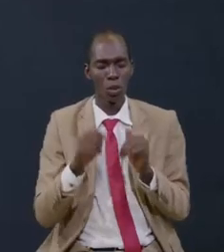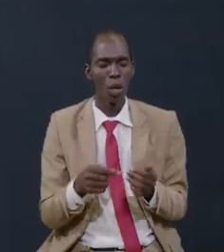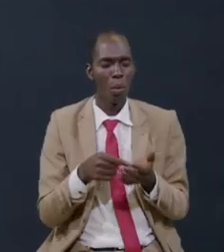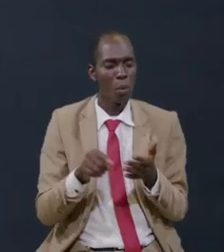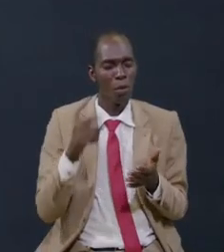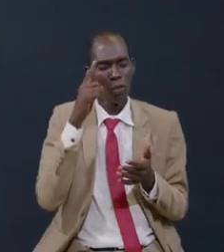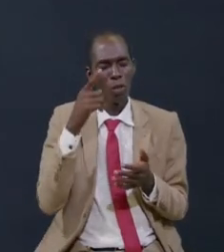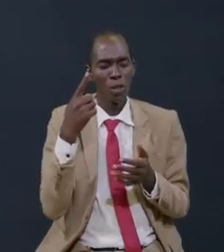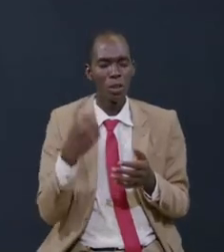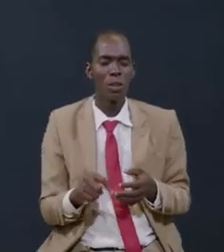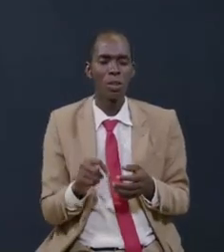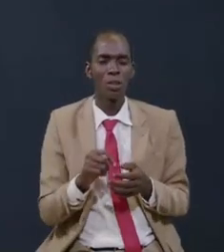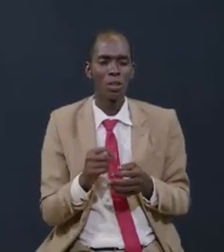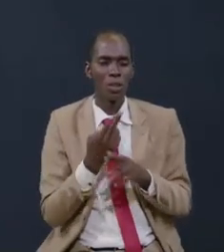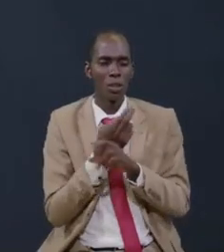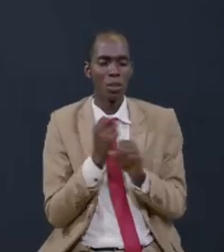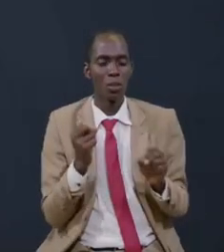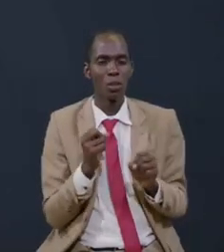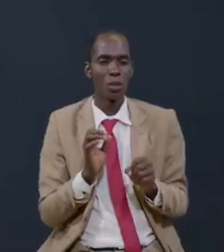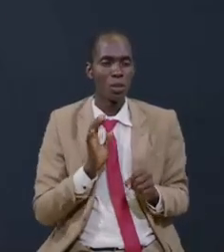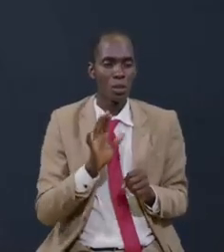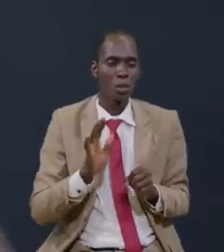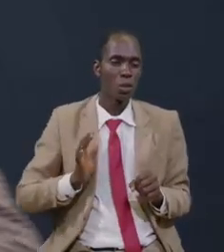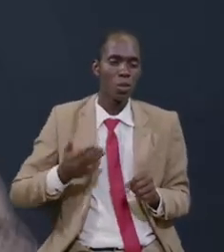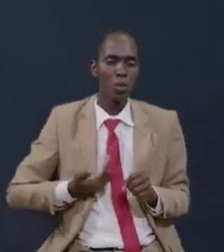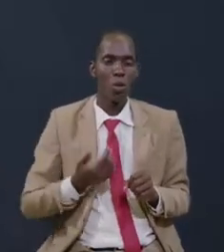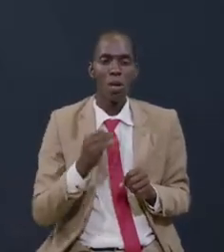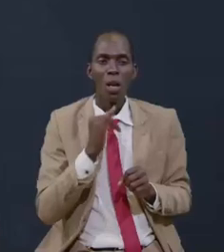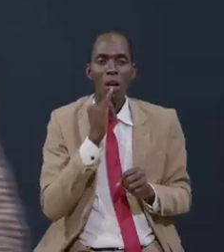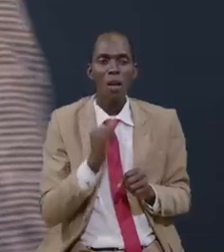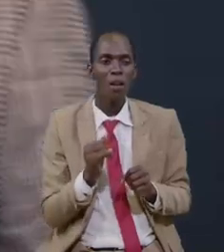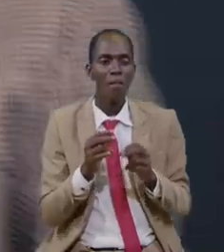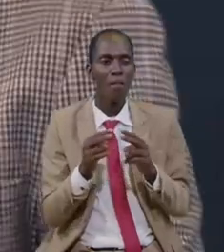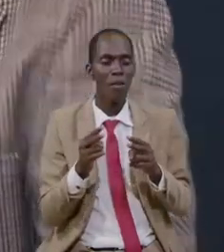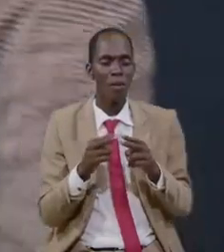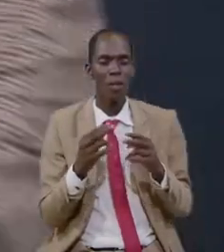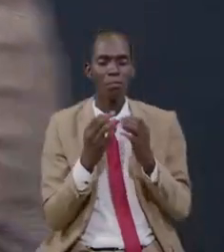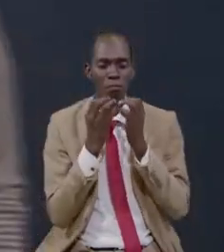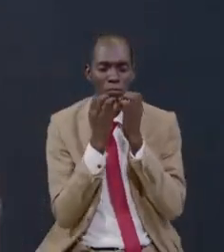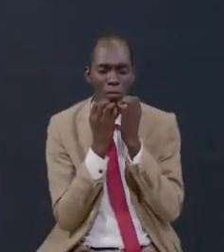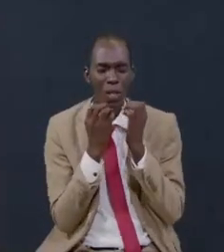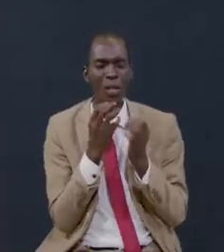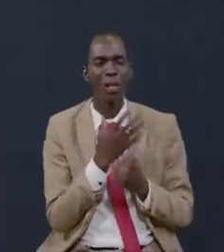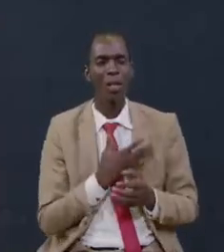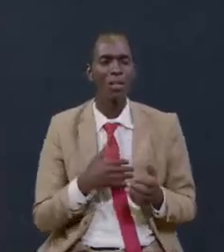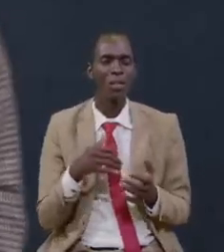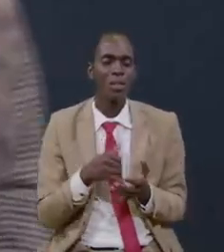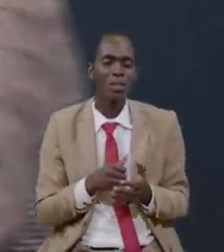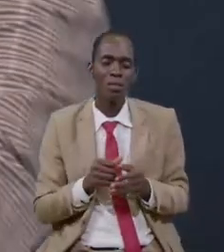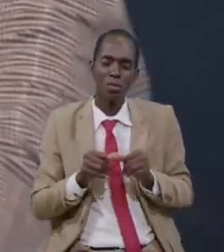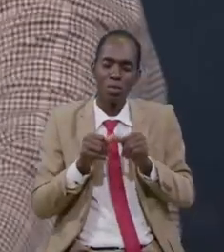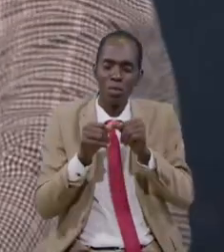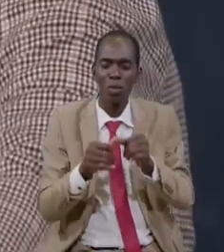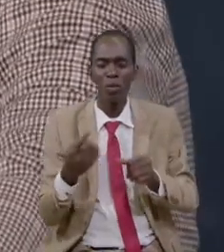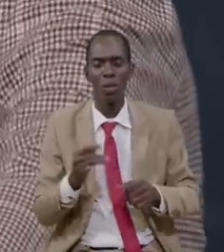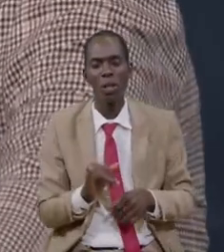Le rachat de leur âme est cher et n'aura jamais lieu. C'est-à-dire,